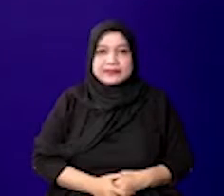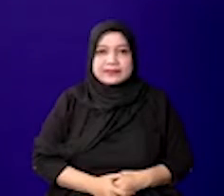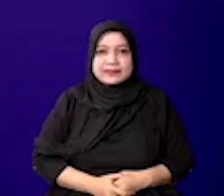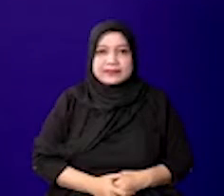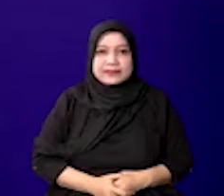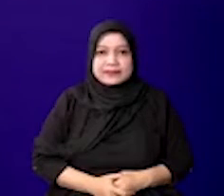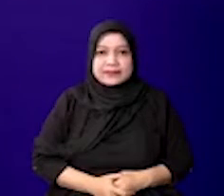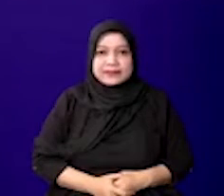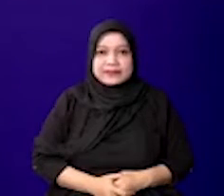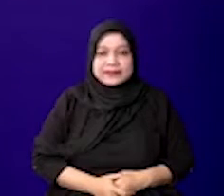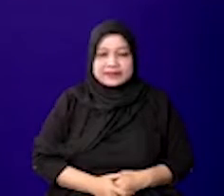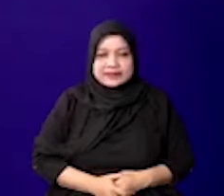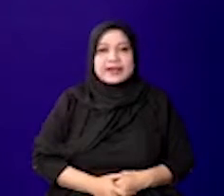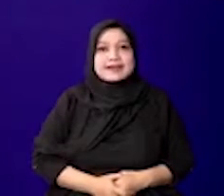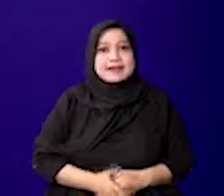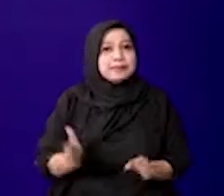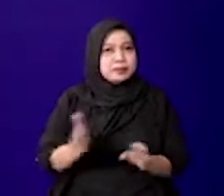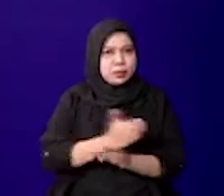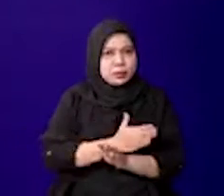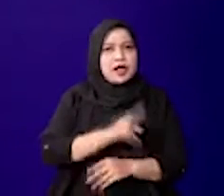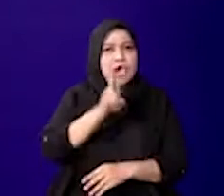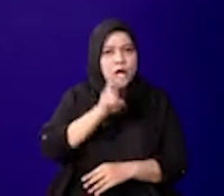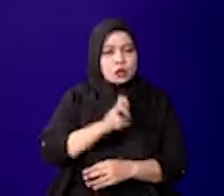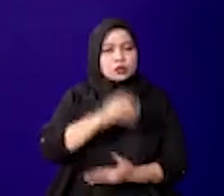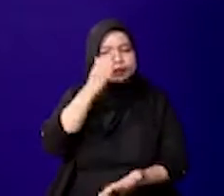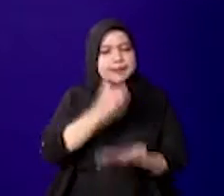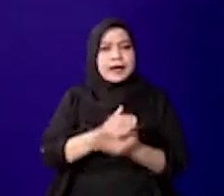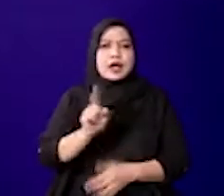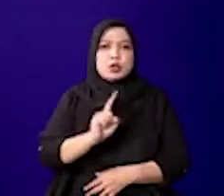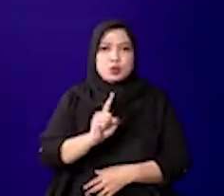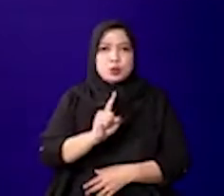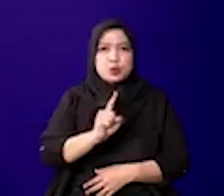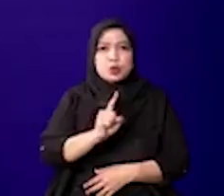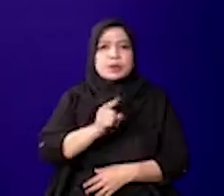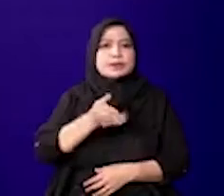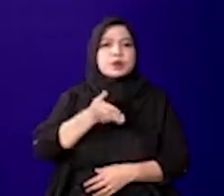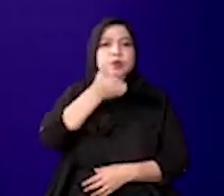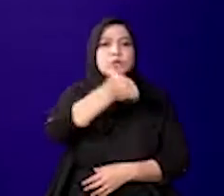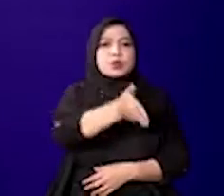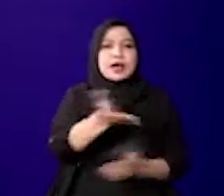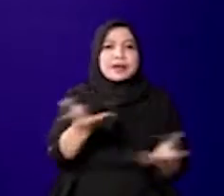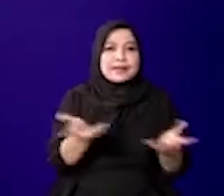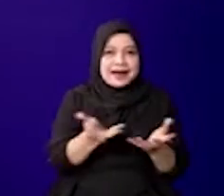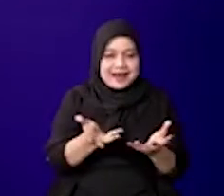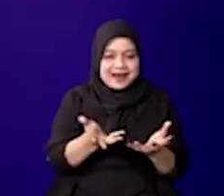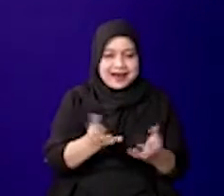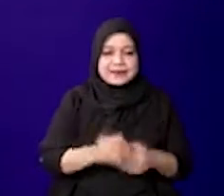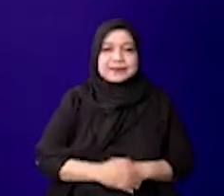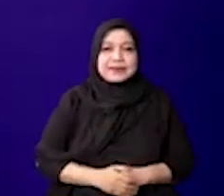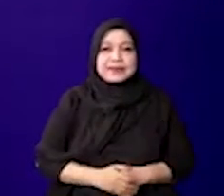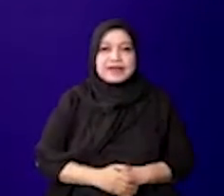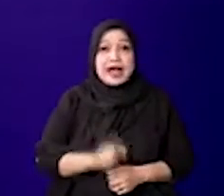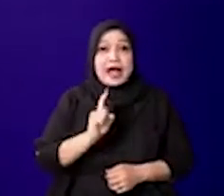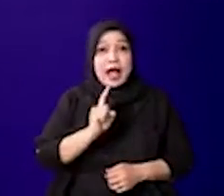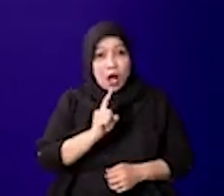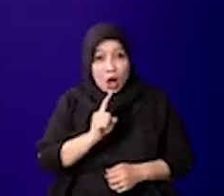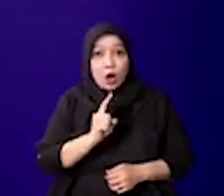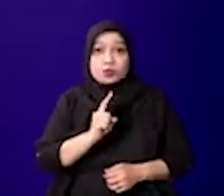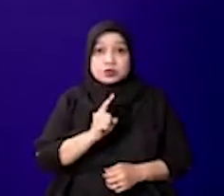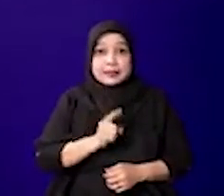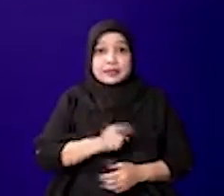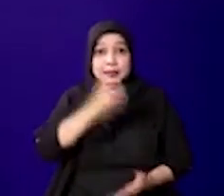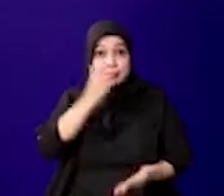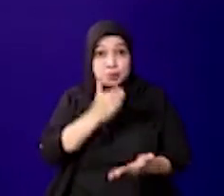anda tahu Ke mana tujuan anda gitu Jadi kalau itu sudah ditentukan ee dia kita mau ke zona